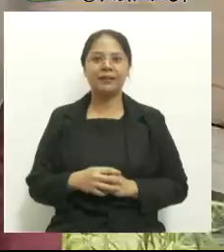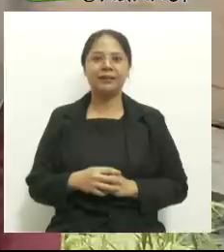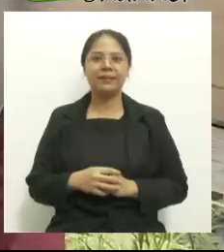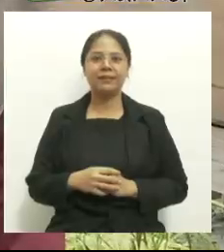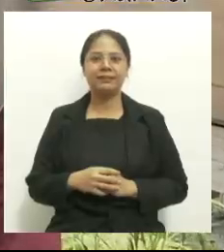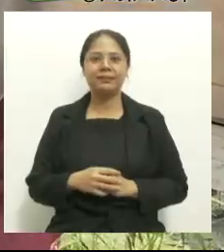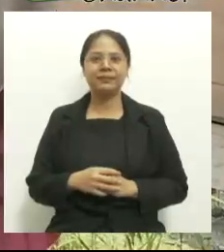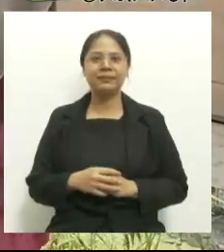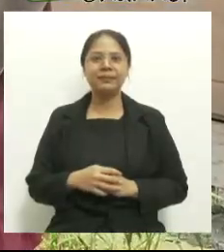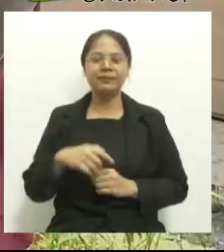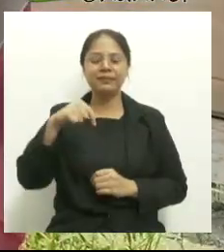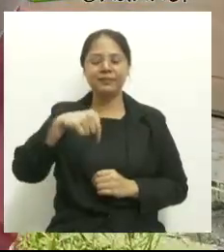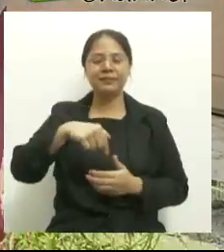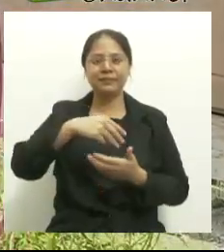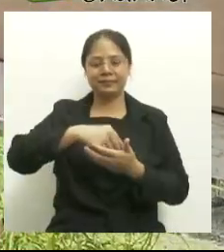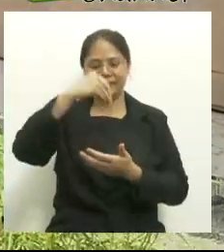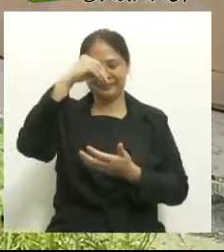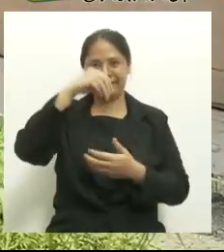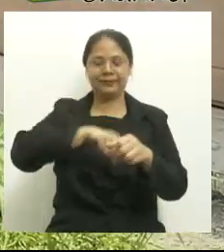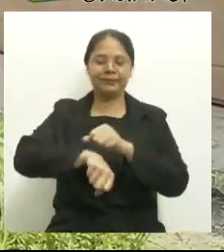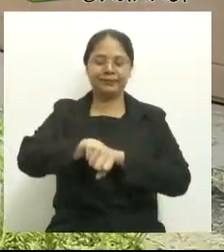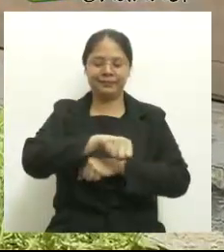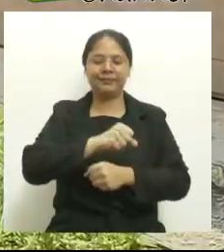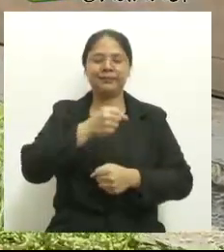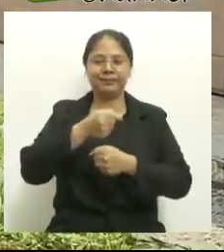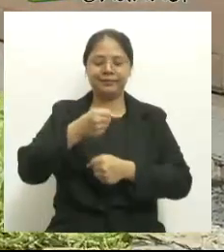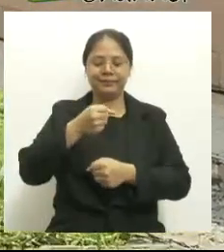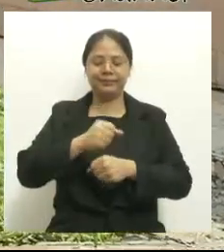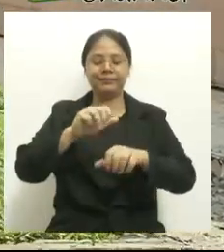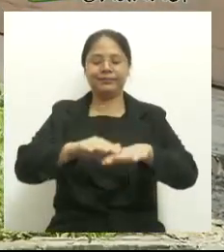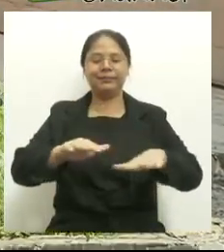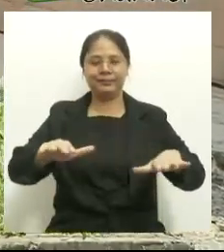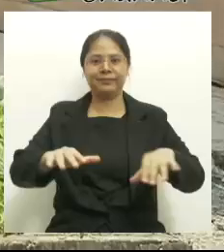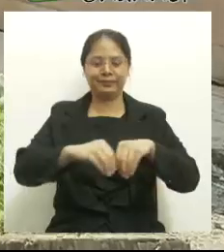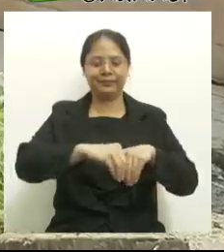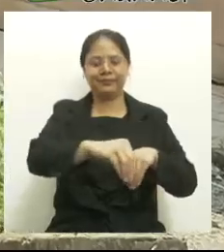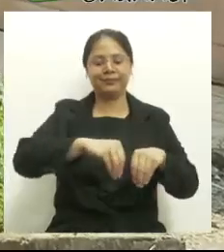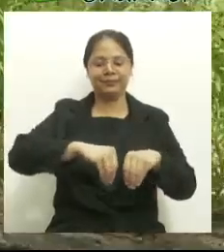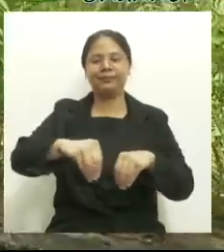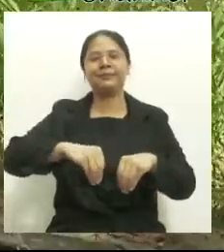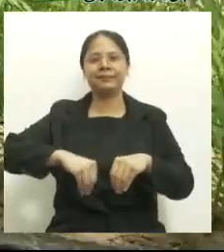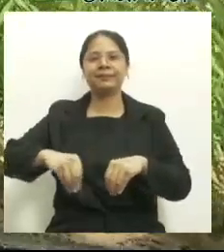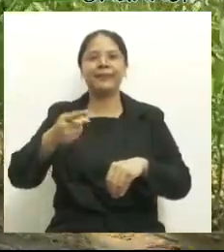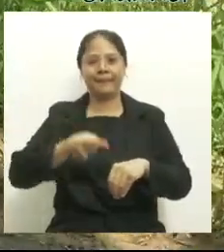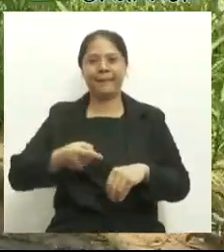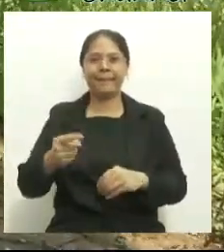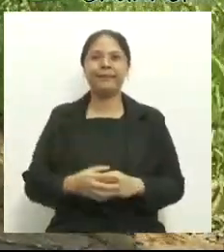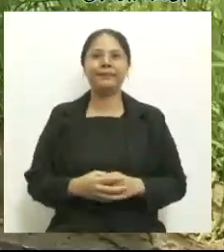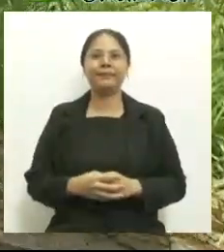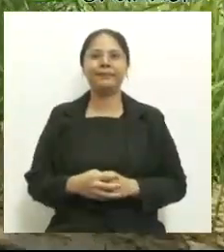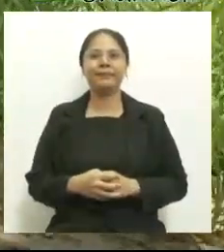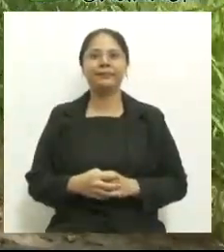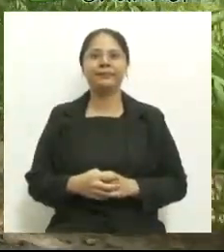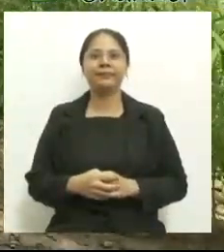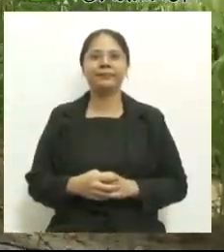นี่เขาเรียนแบบลงมือทำนักเรียนจึงได้ปลูกผักกันจริงๆนี่ไงคะ